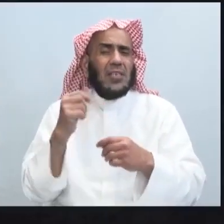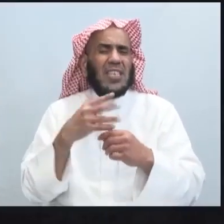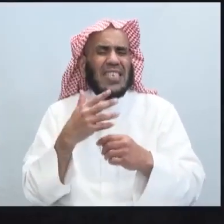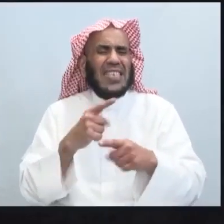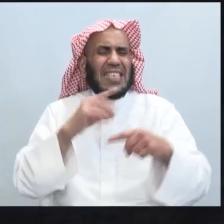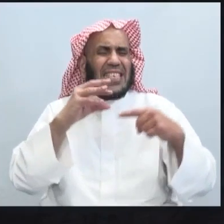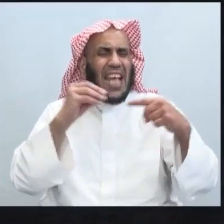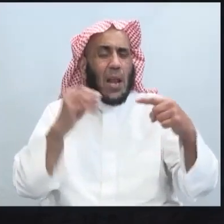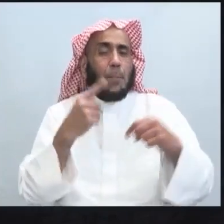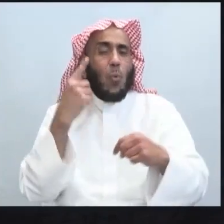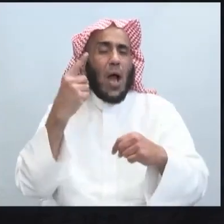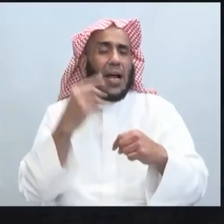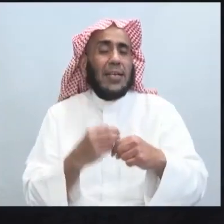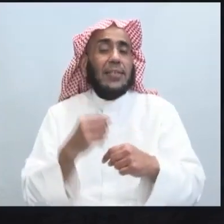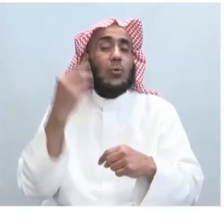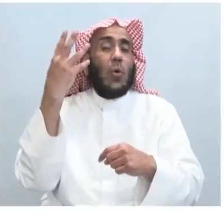سالب